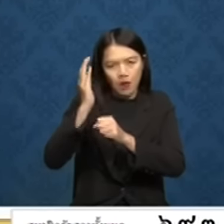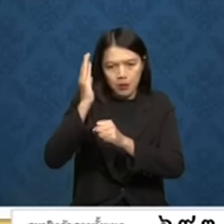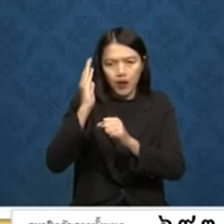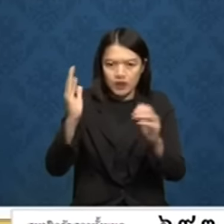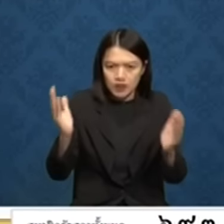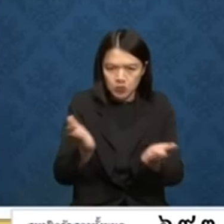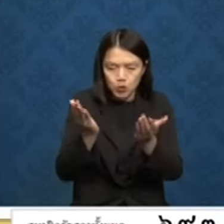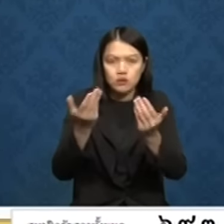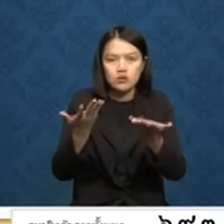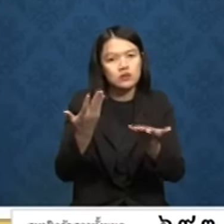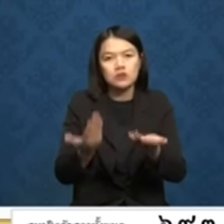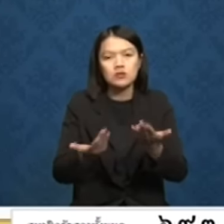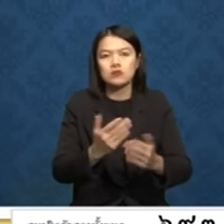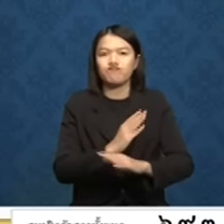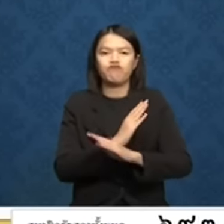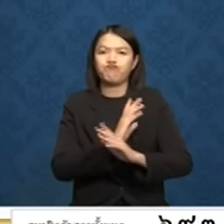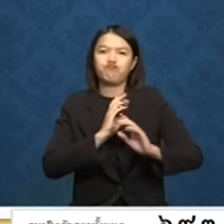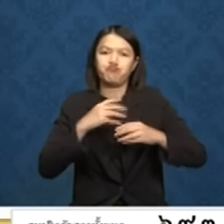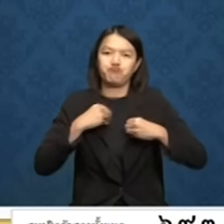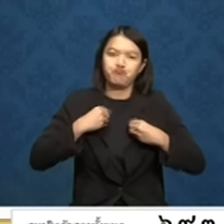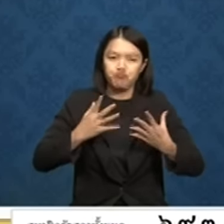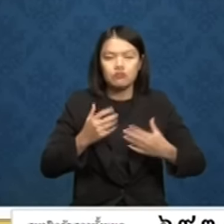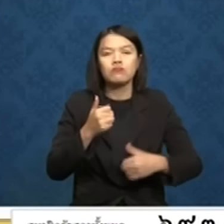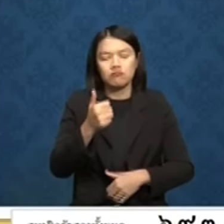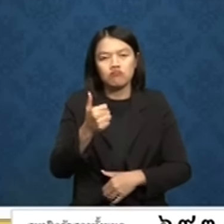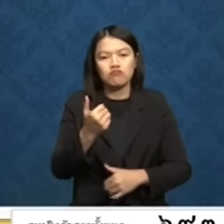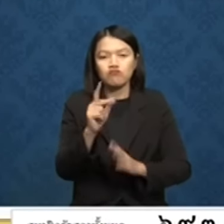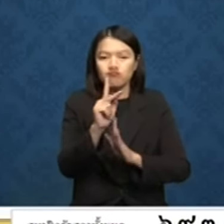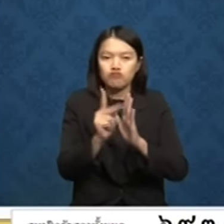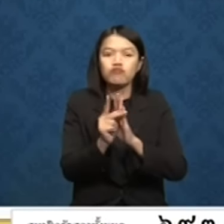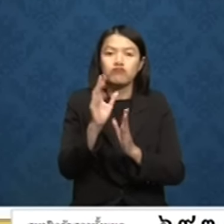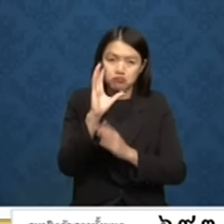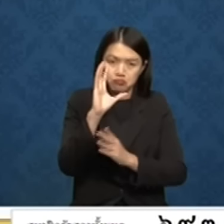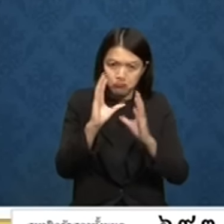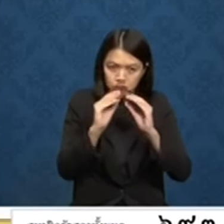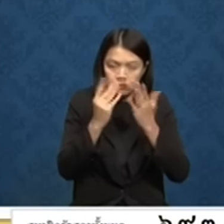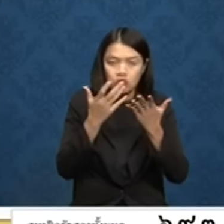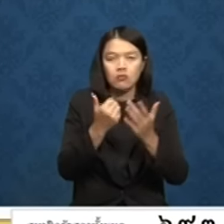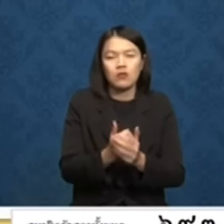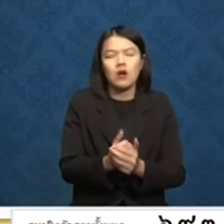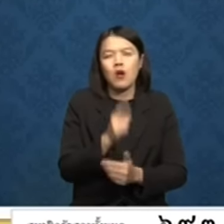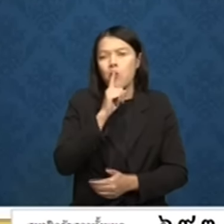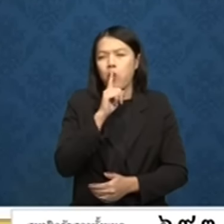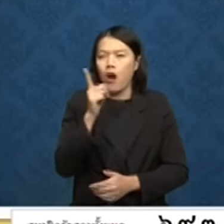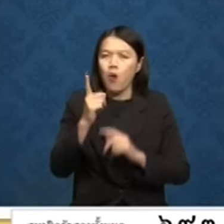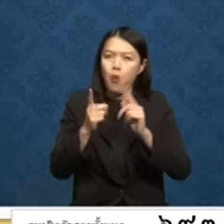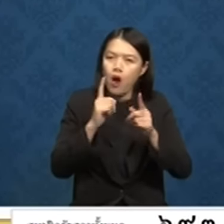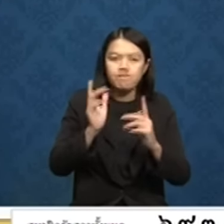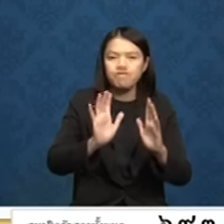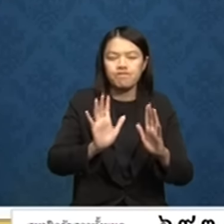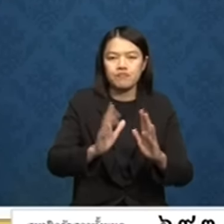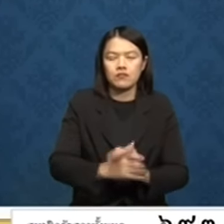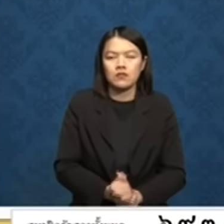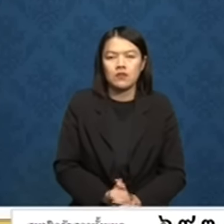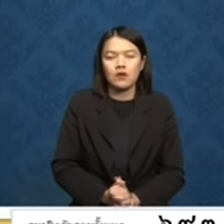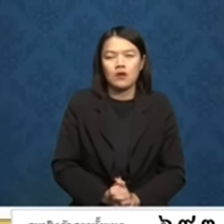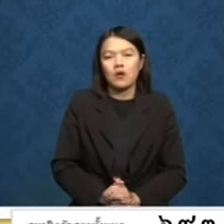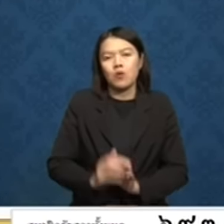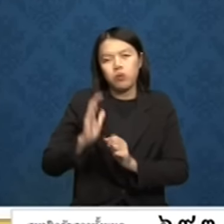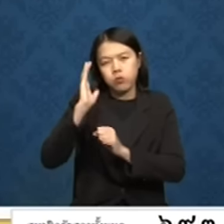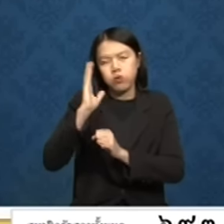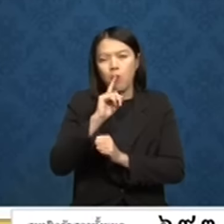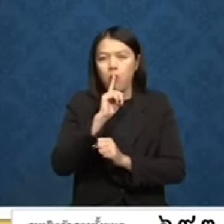สนุนหรือคัดค้านได้ตามข้อบังคับการประชุมแต่ไม่ใช่กล่าวหา นะครับถ้าท่านอภิปรายในลักษณะ